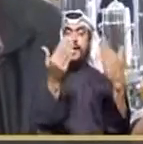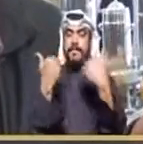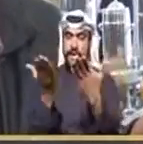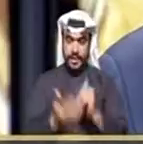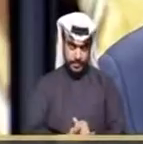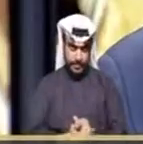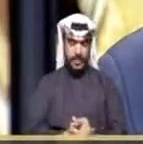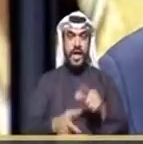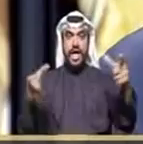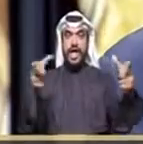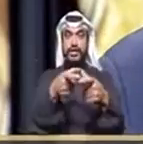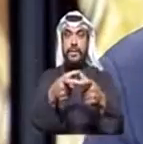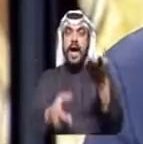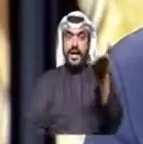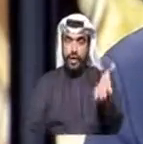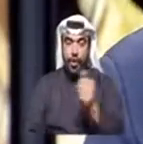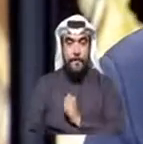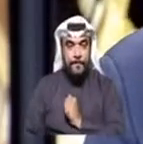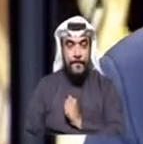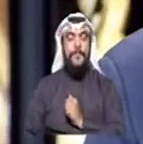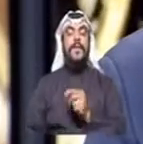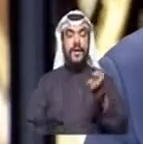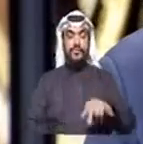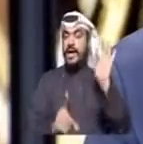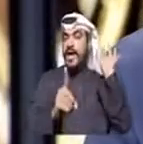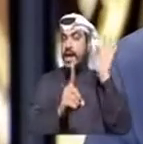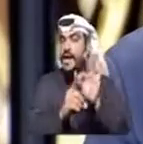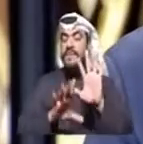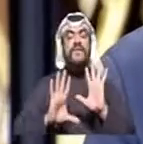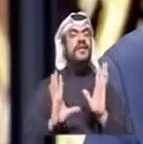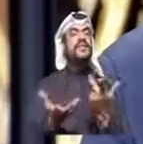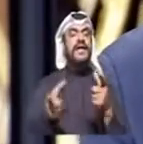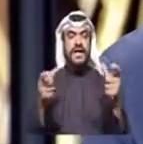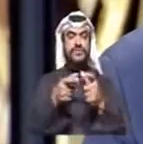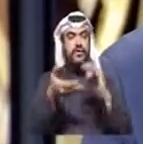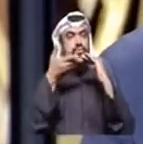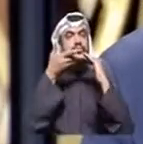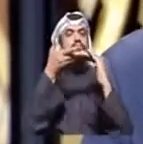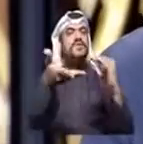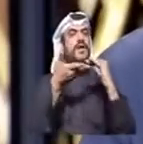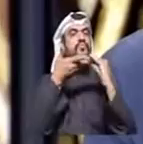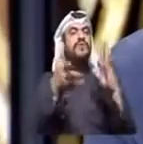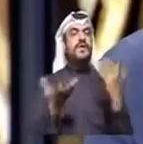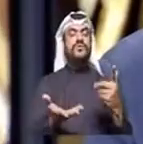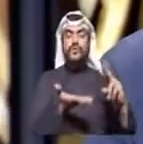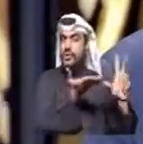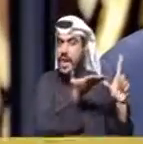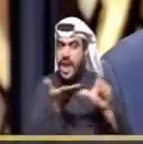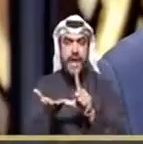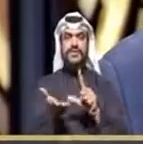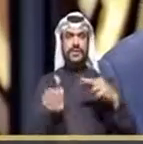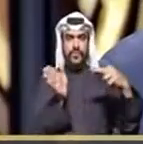الجوار. اجتماع اليوم طبعا الهدف منه ايضا مساعدة رفع المعاناة